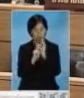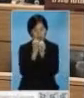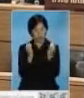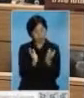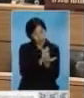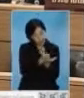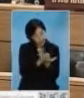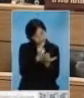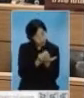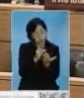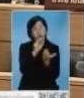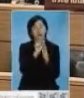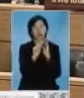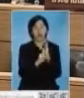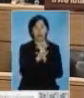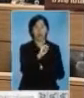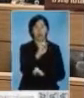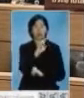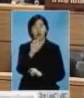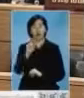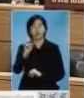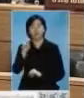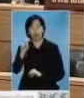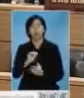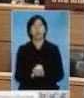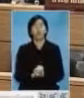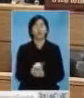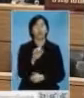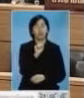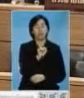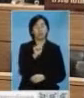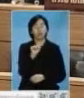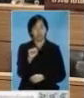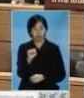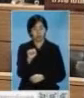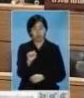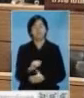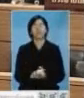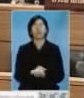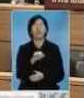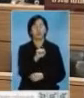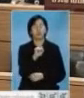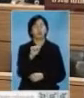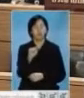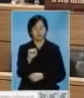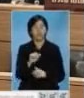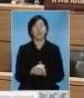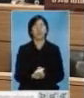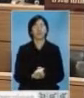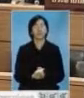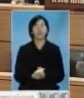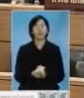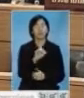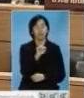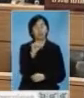านดูมาตรา122ส.ส.นะครับเขาเขียนว่าสมาชิกสภาผู้แทนราษฎรและส